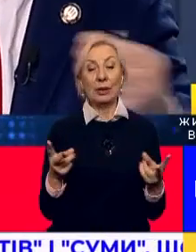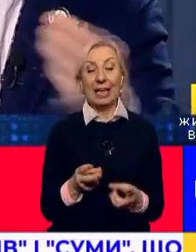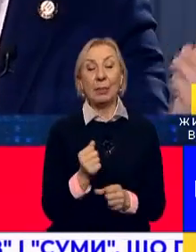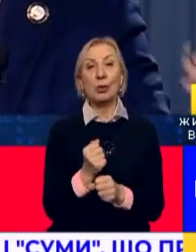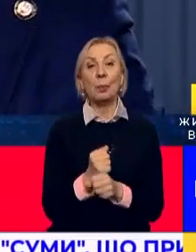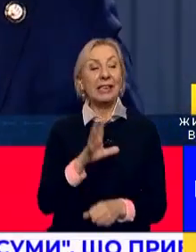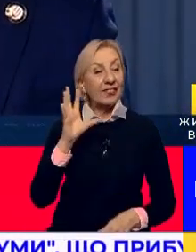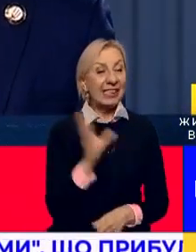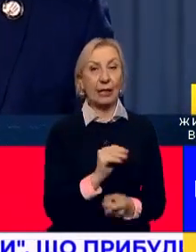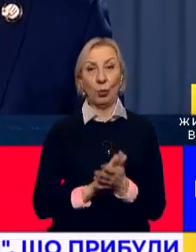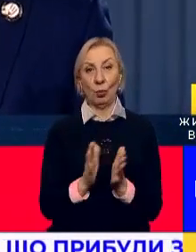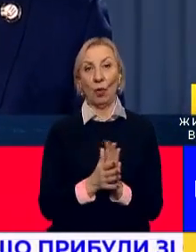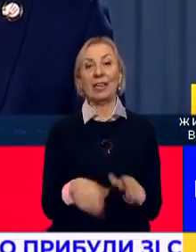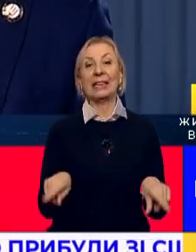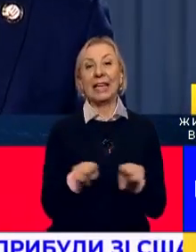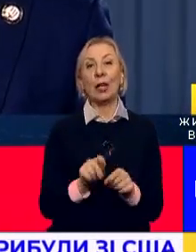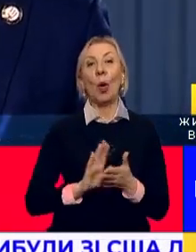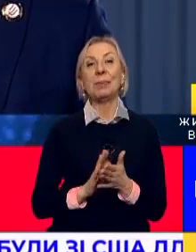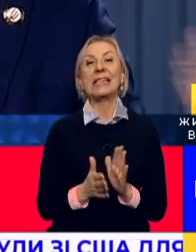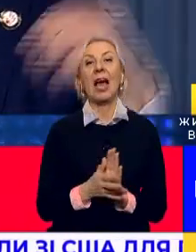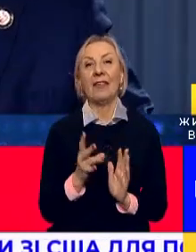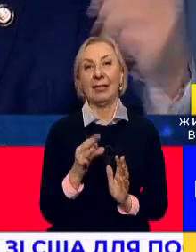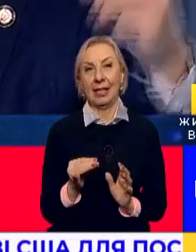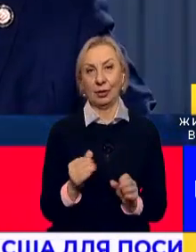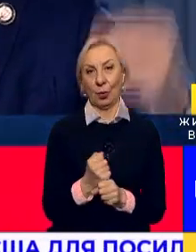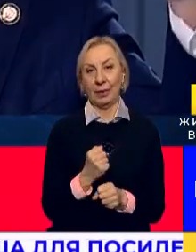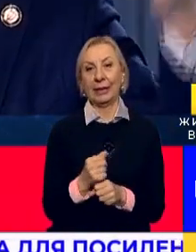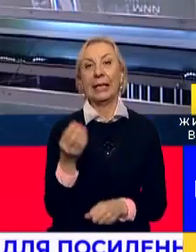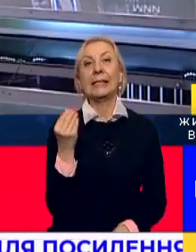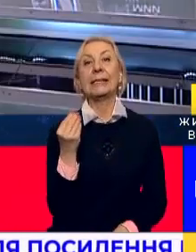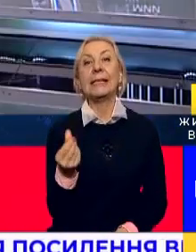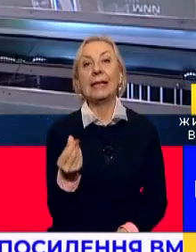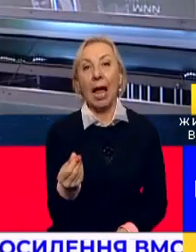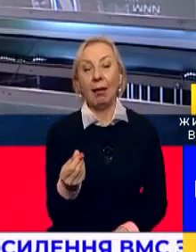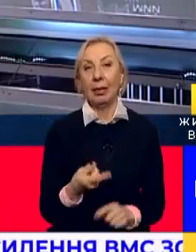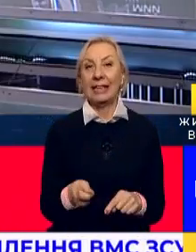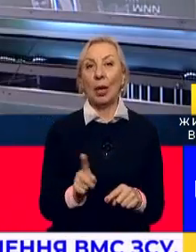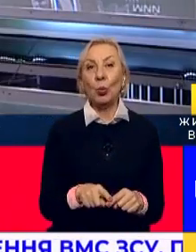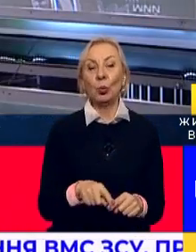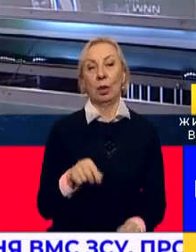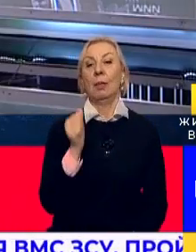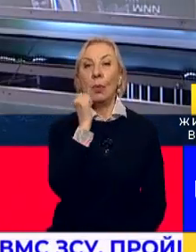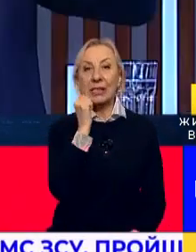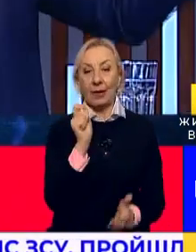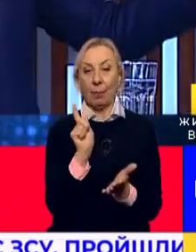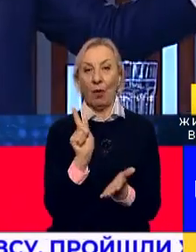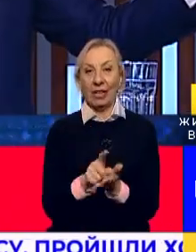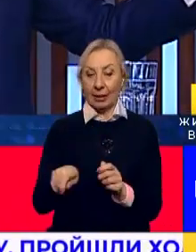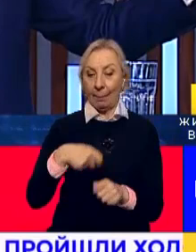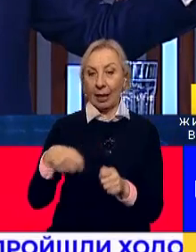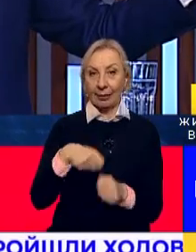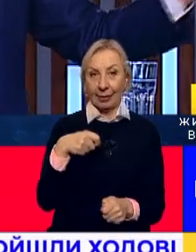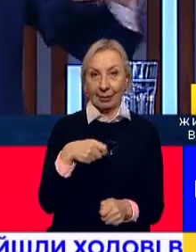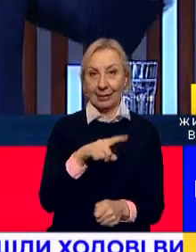щоб створити обстановку, таку обставини, щоб вони пішли. Щоб ціна, яка Москва платитиме за продовження агресії чи за